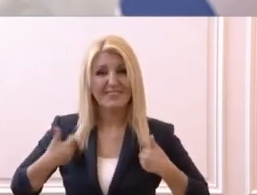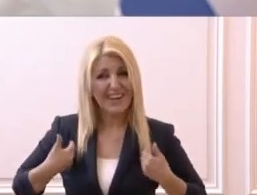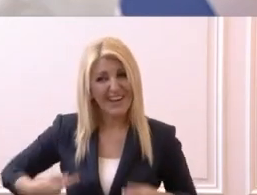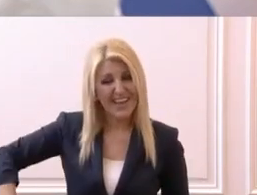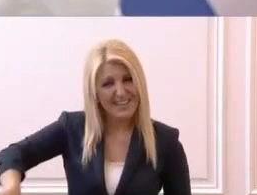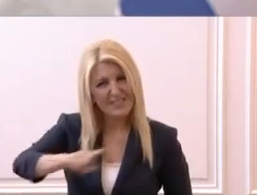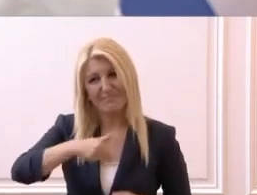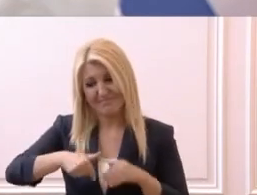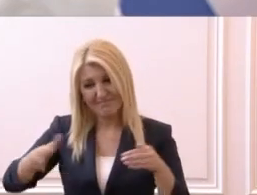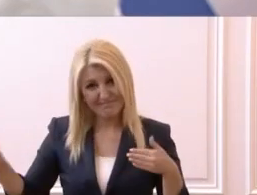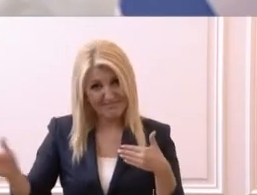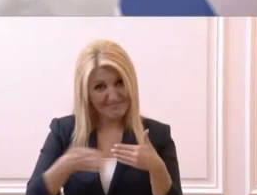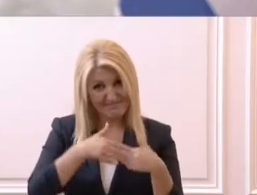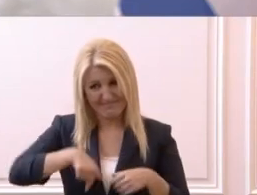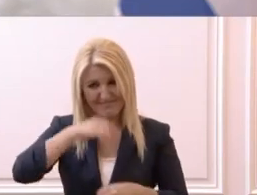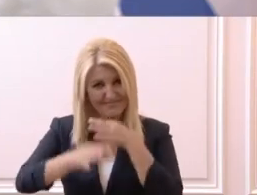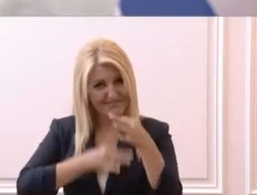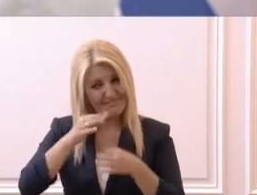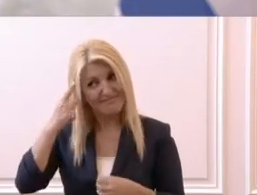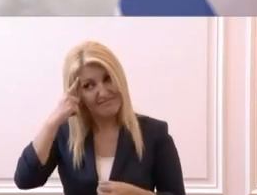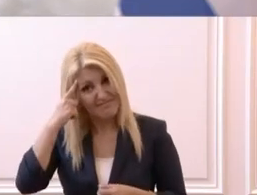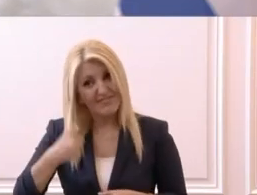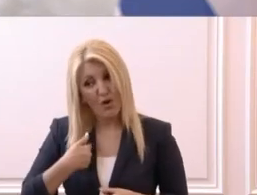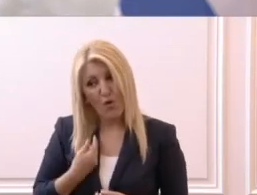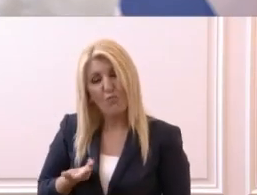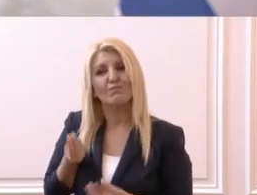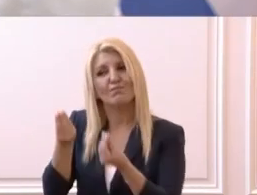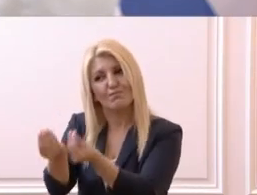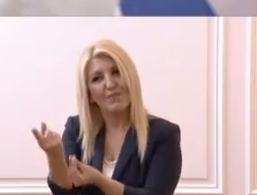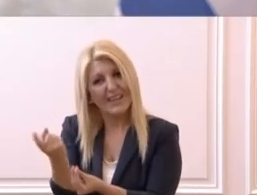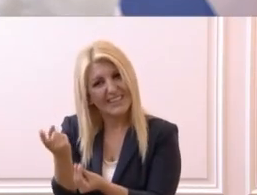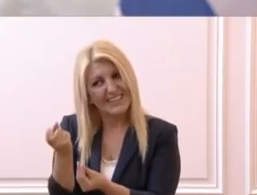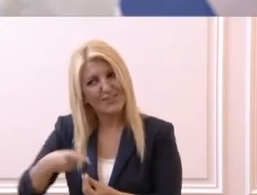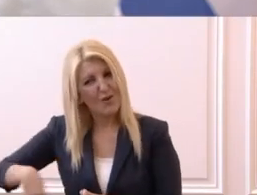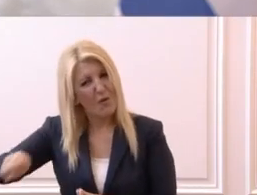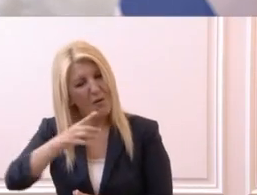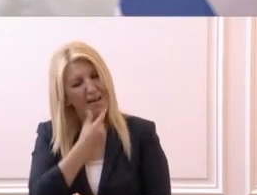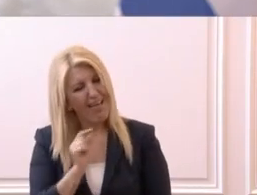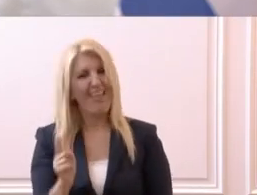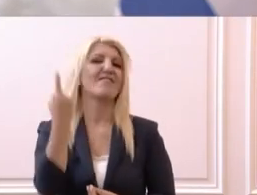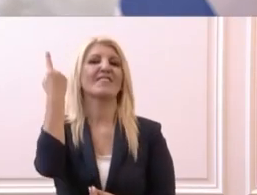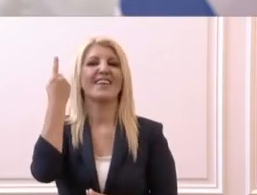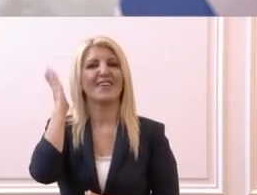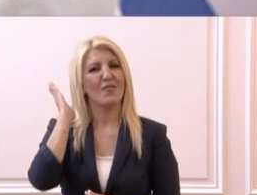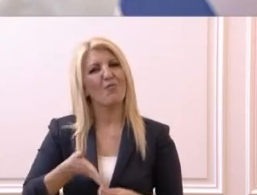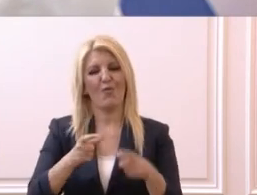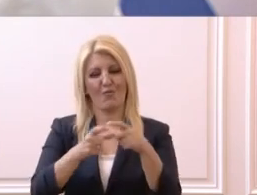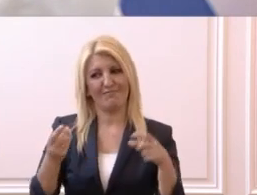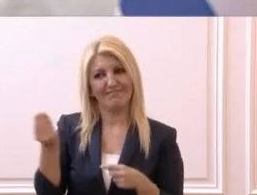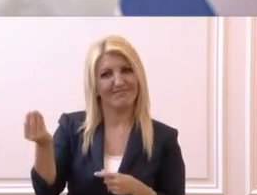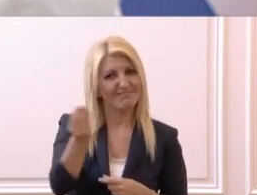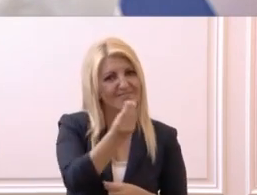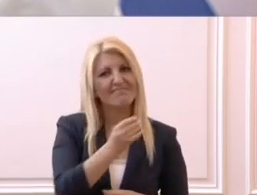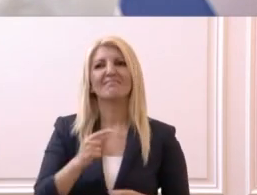προσφέρονται, να τσιμπήσουν την ευκαιρία και να τσιμπηθούν με ένα εμβόλιο, να ταξιδέψουν, να κινηθούν,